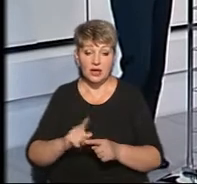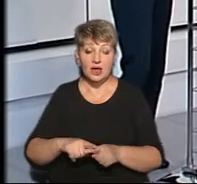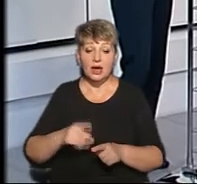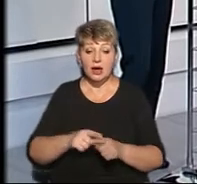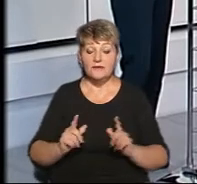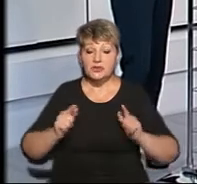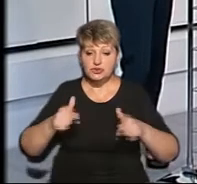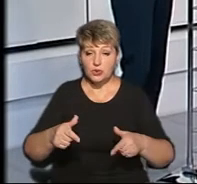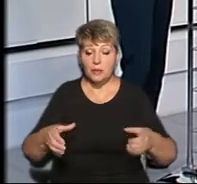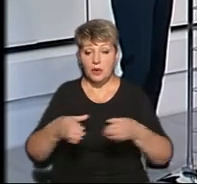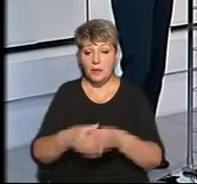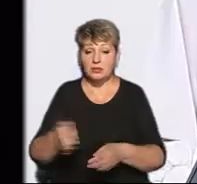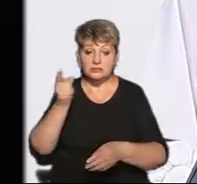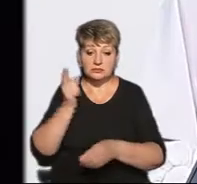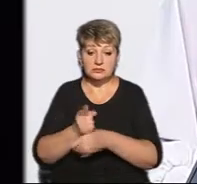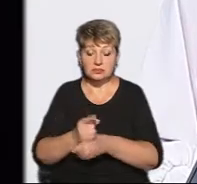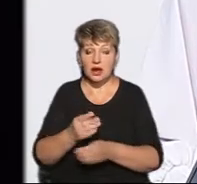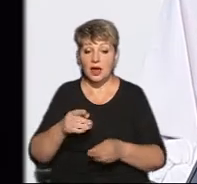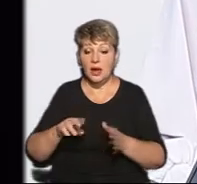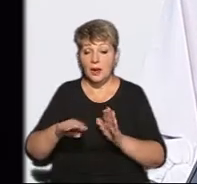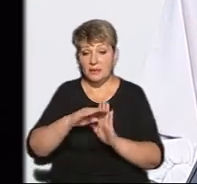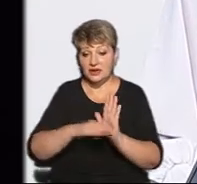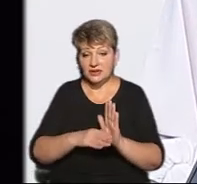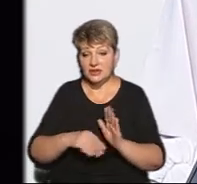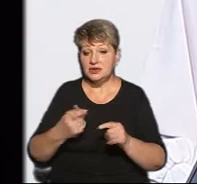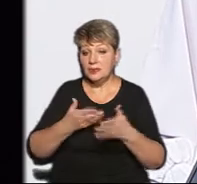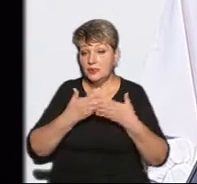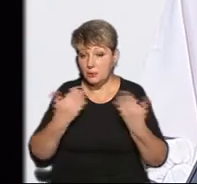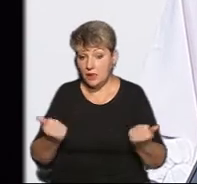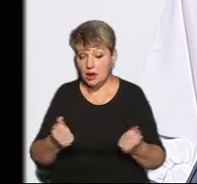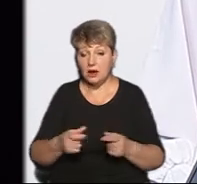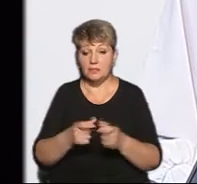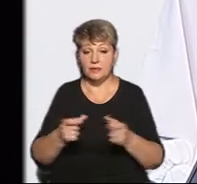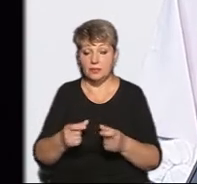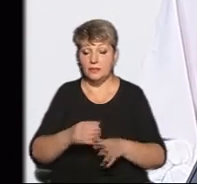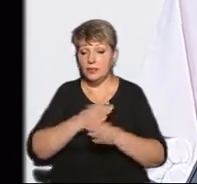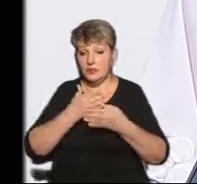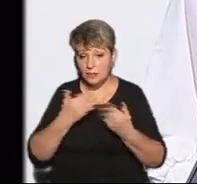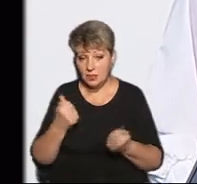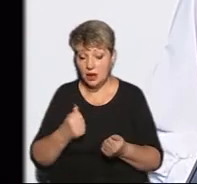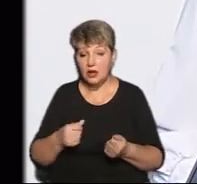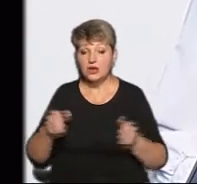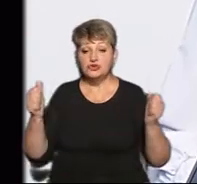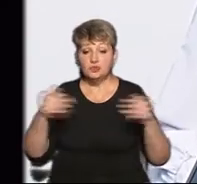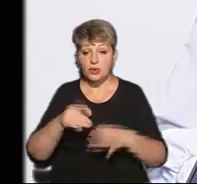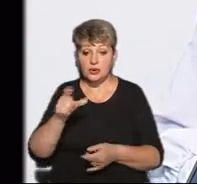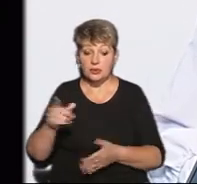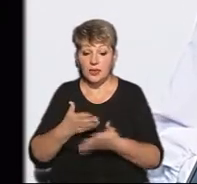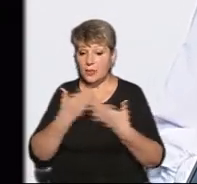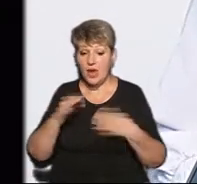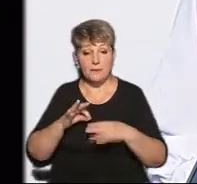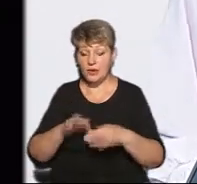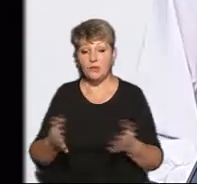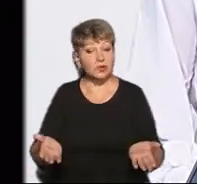діяльності. Вступ до партії ЄС заблоковано, партійні списки відсутні, партійні квитки відсутні, збори не проводяться». Прокоментуйте, будь ласка, ці слова Любові